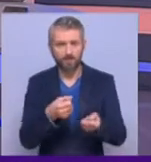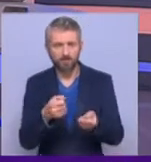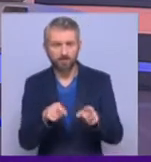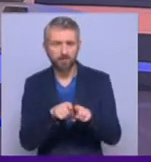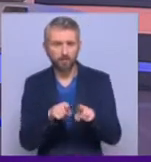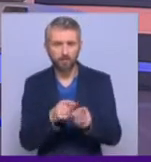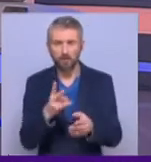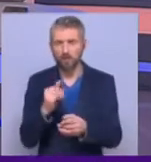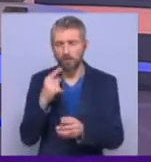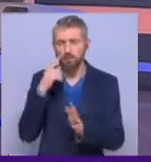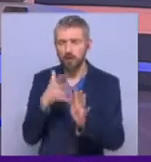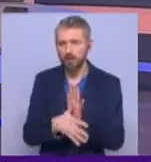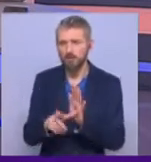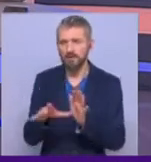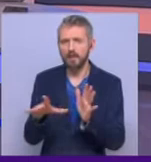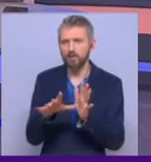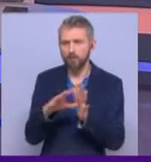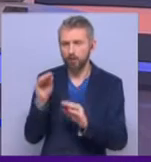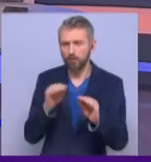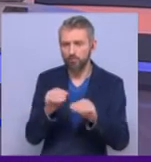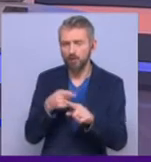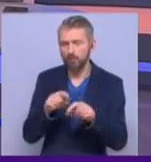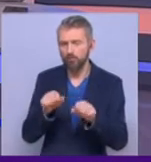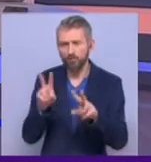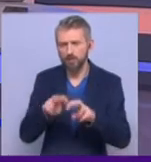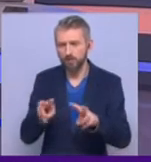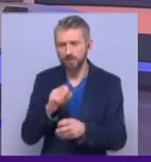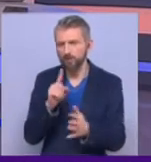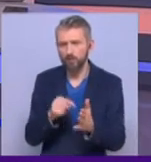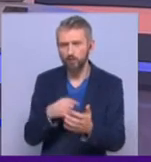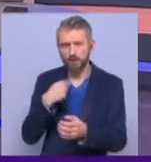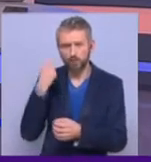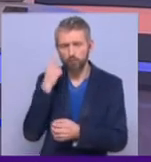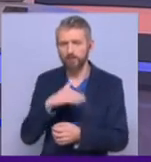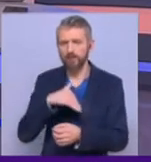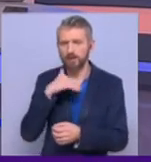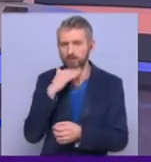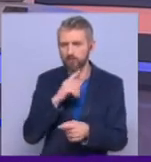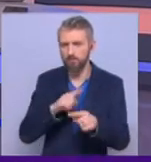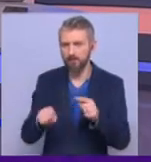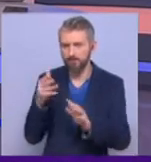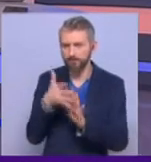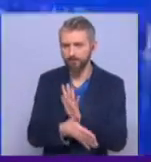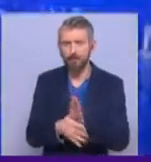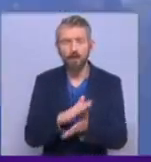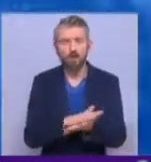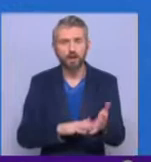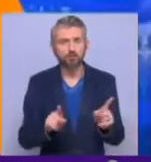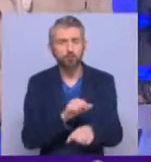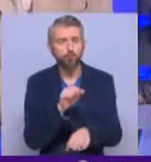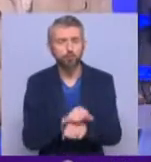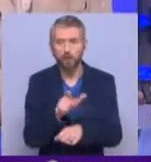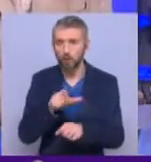Ну, понятно, с электронной начинкой, но это можно разобраться, это вопрос, как бы, я думаю, достаточно быстро. Так что далее? Ну, коллапс...